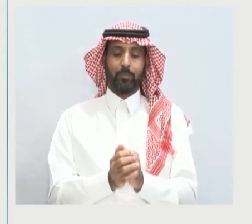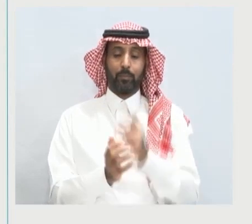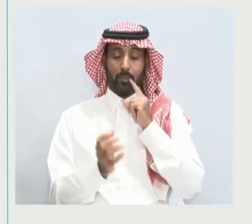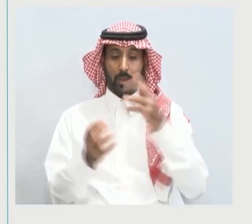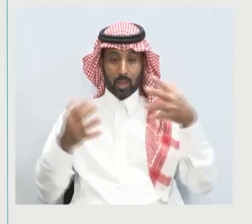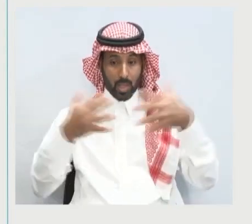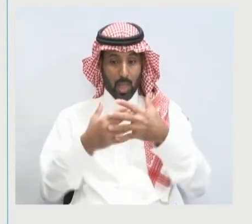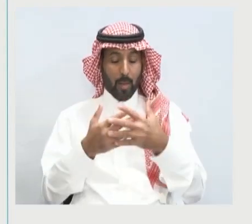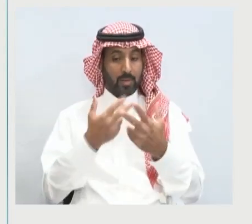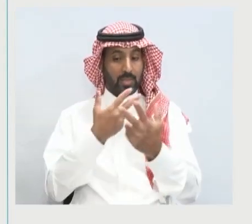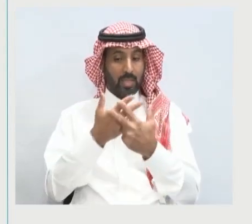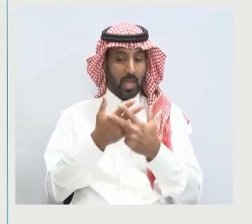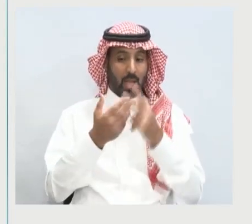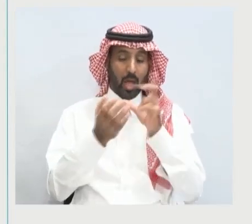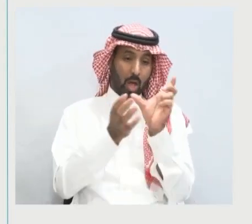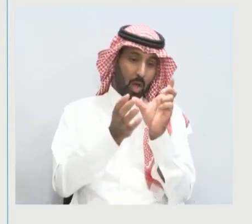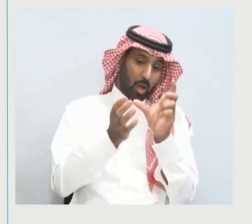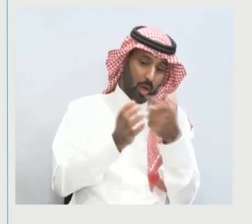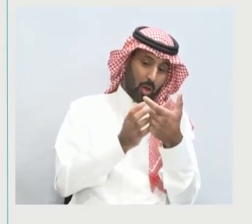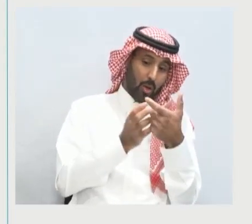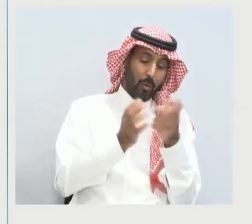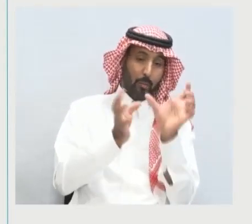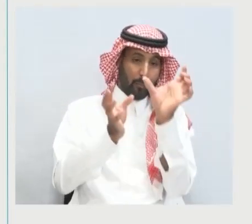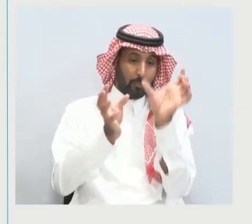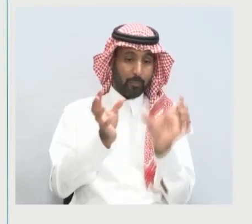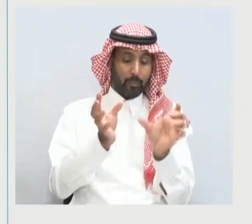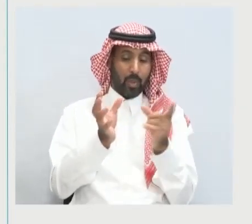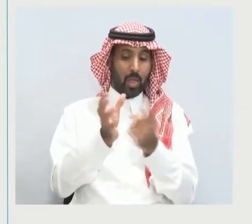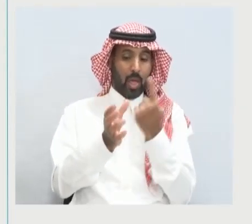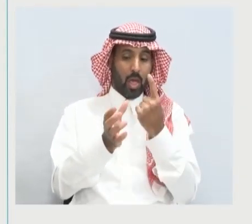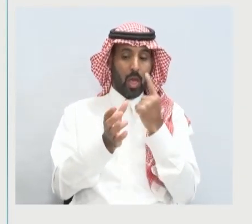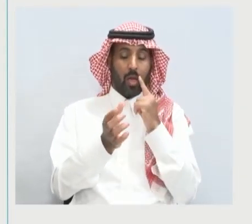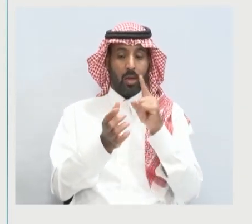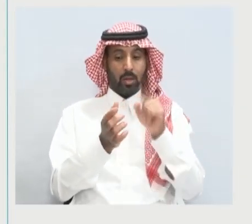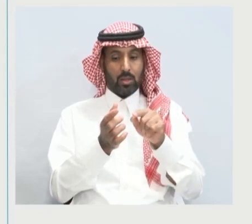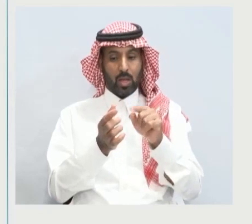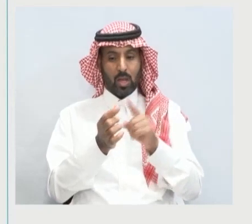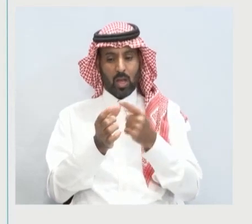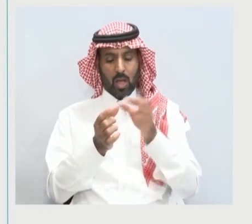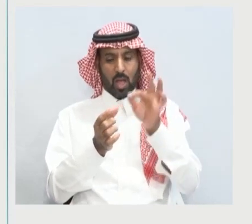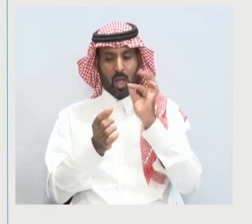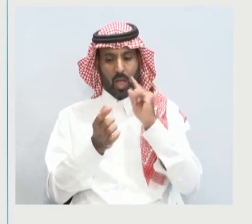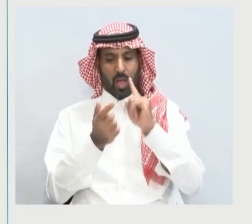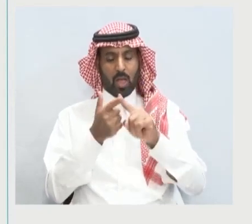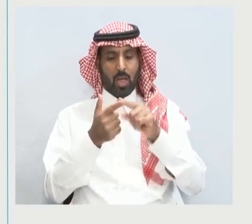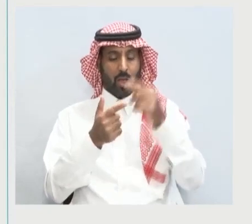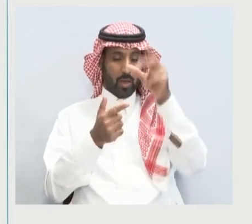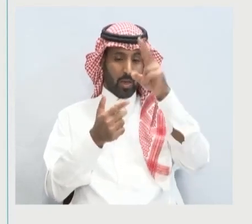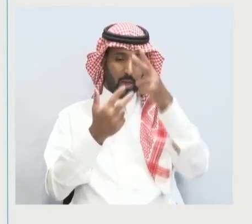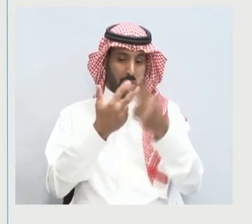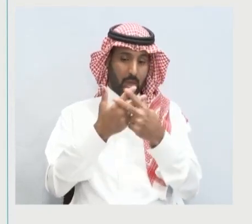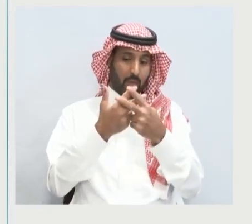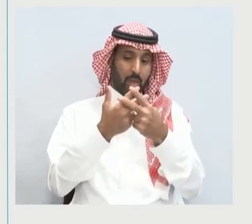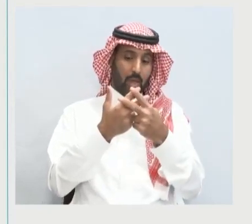لدمج الخلايا والتفاف النص اولا نحدد الخلايا التي نريد